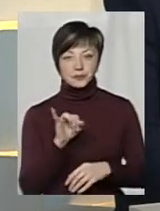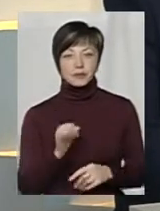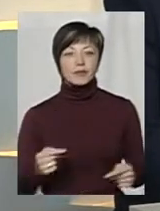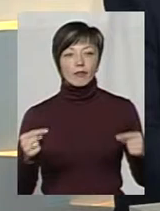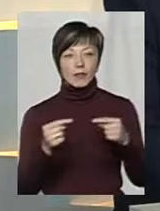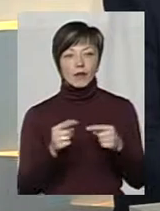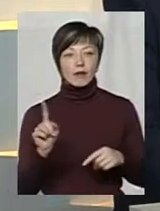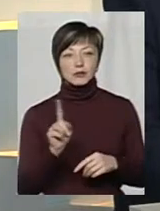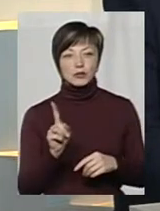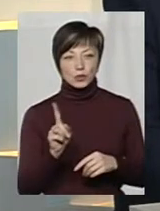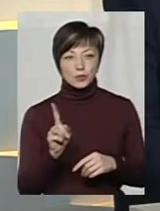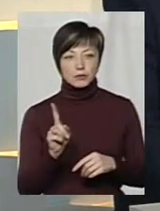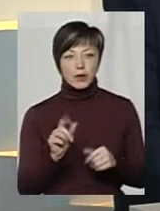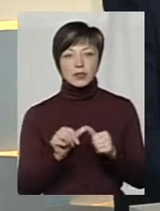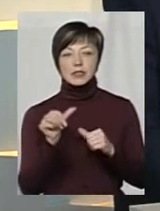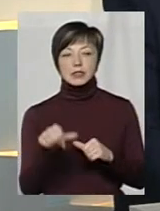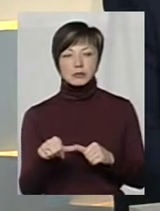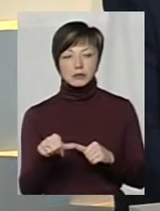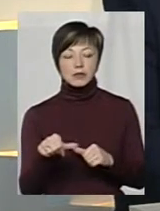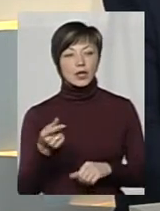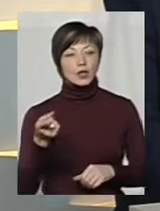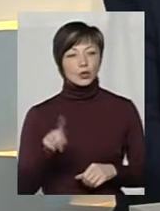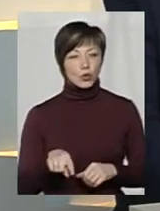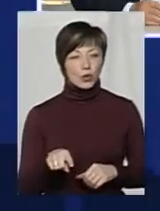що крім того,